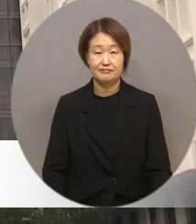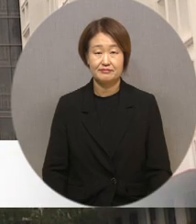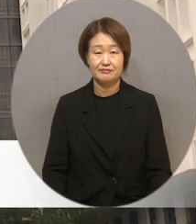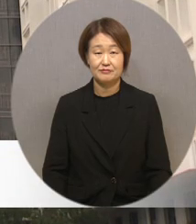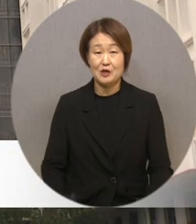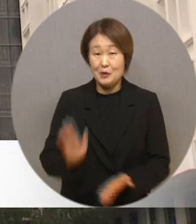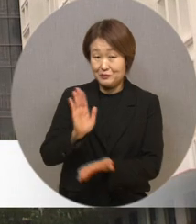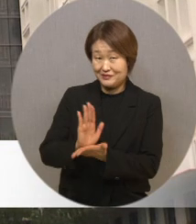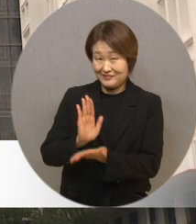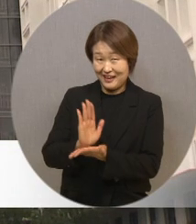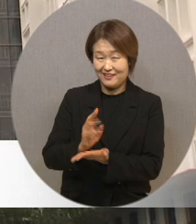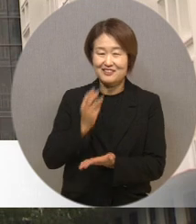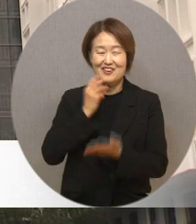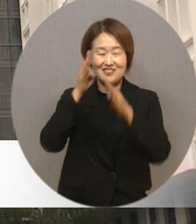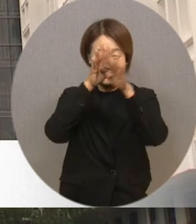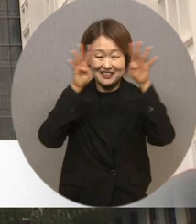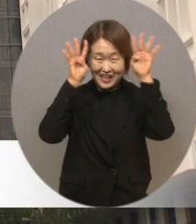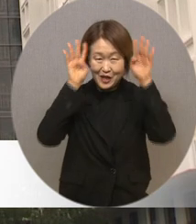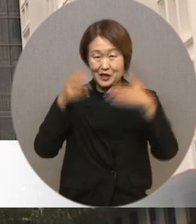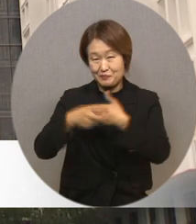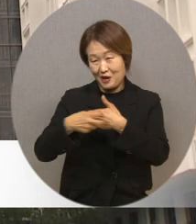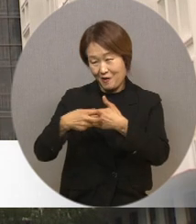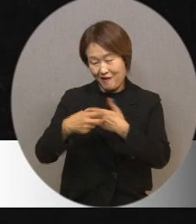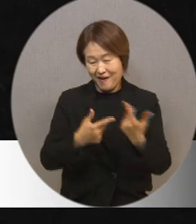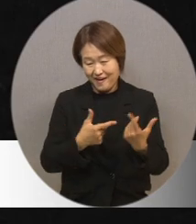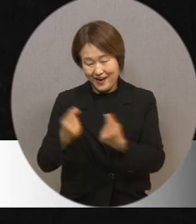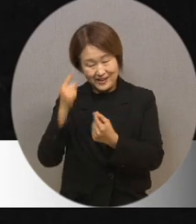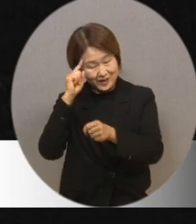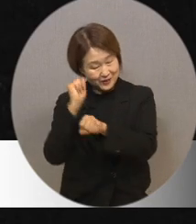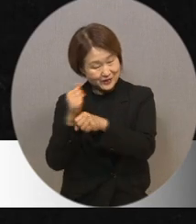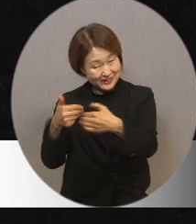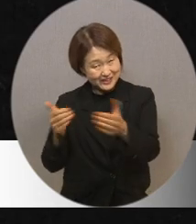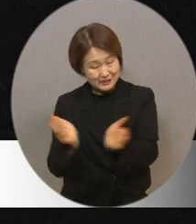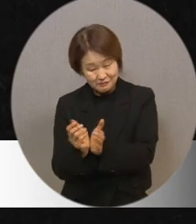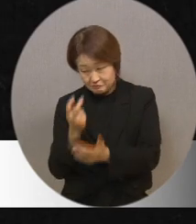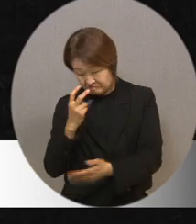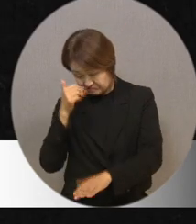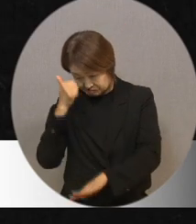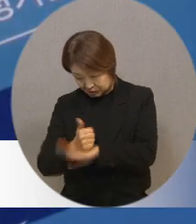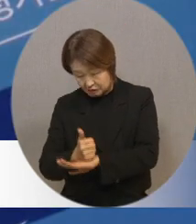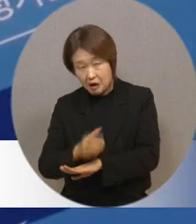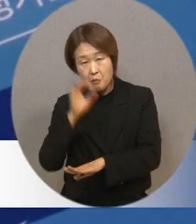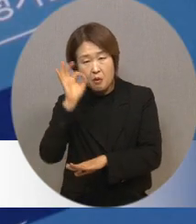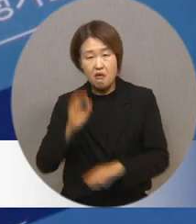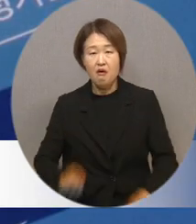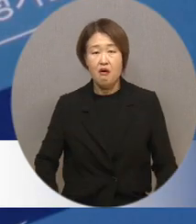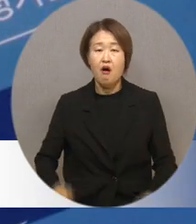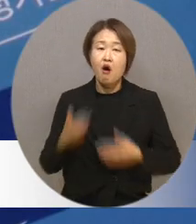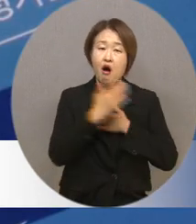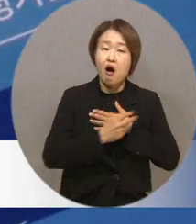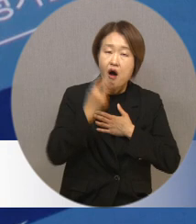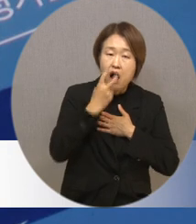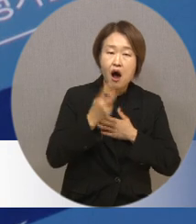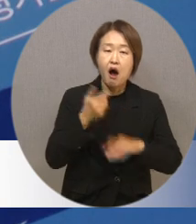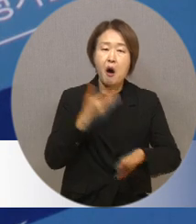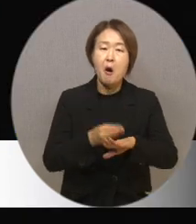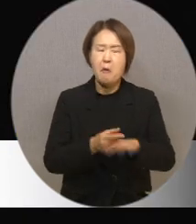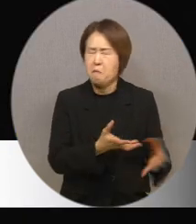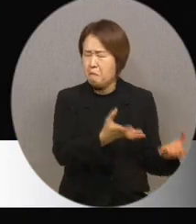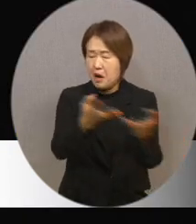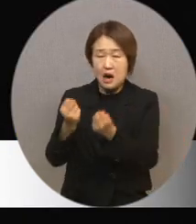분당 서울대병원 등 공동연구팀의 조사 결과 건강관리 앱은 넘쳐나는데 정작 정보 이용이 필요한